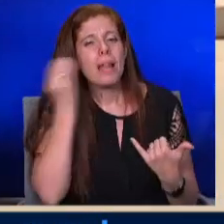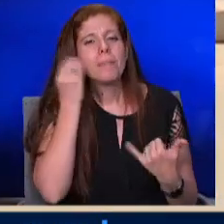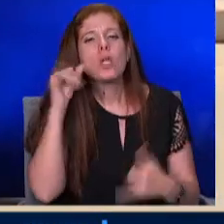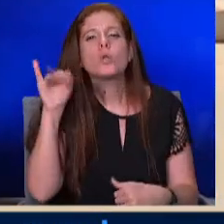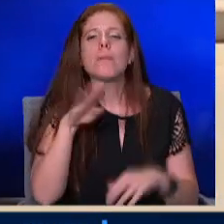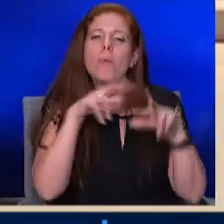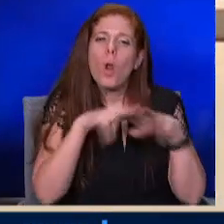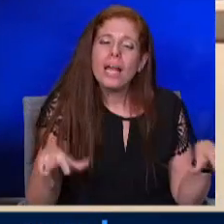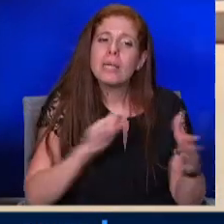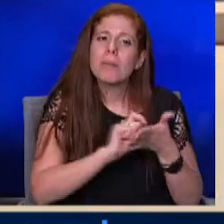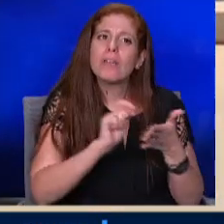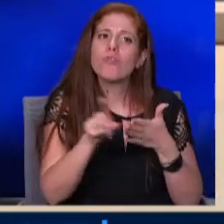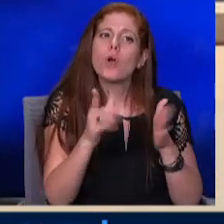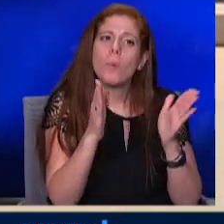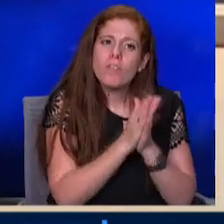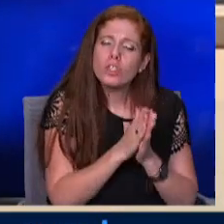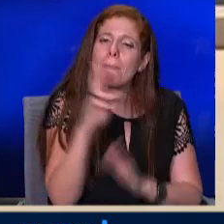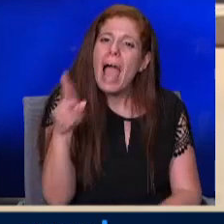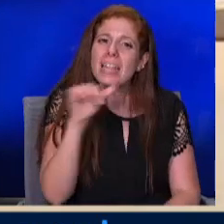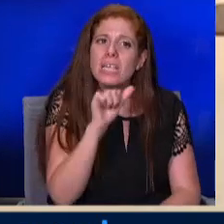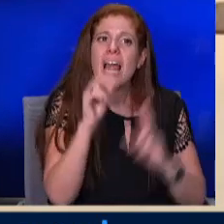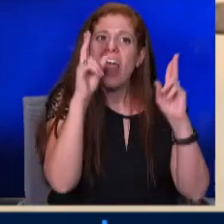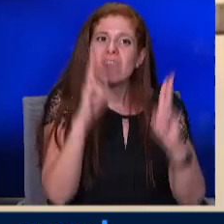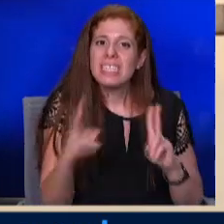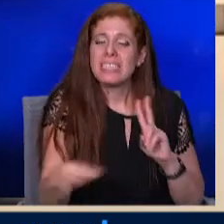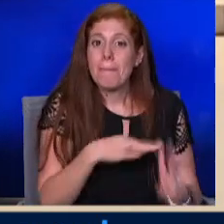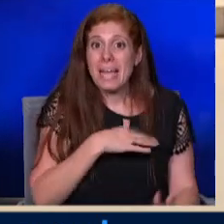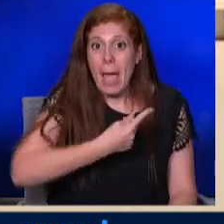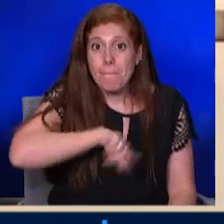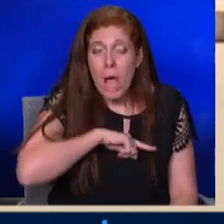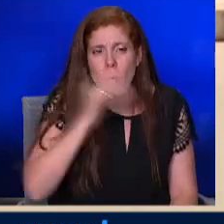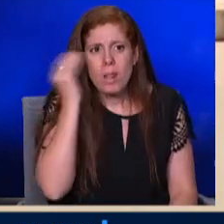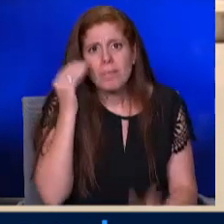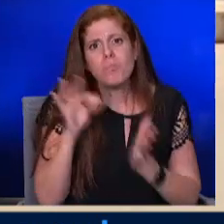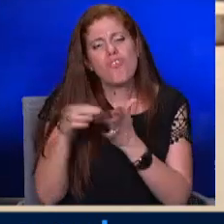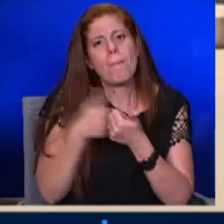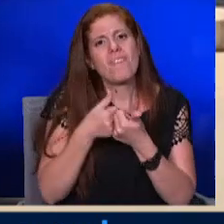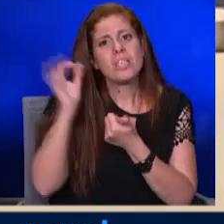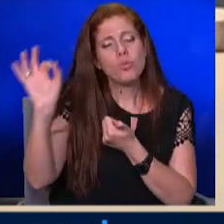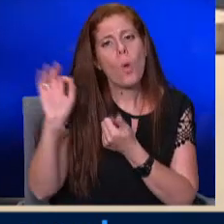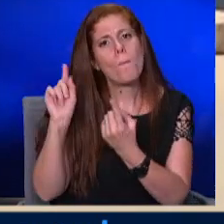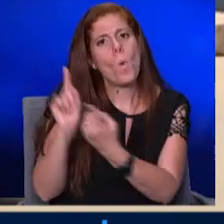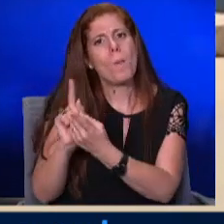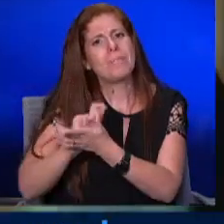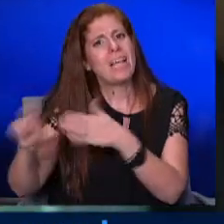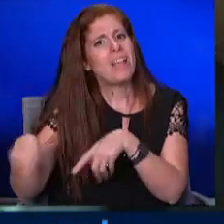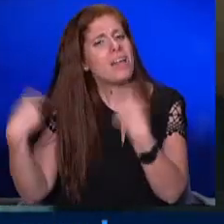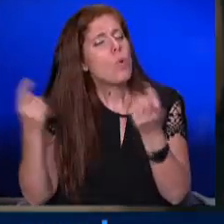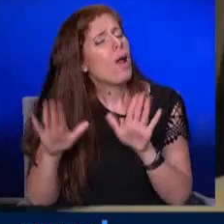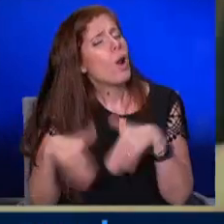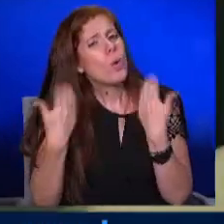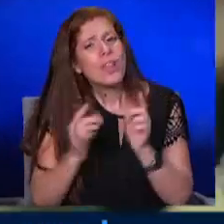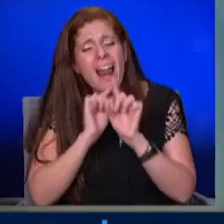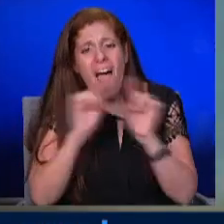קוראים לרן ארז להפסיק את הפגיעה בנו התלמידים בשביל המאבקים שלו מול משרד החינוך. אנחנו לא ניתן לאף אחד לפגוע בנו,